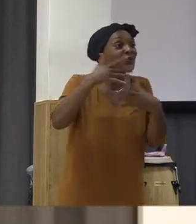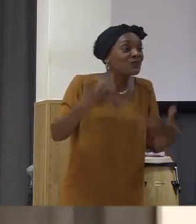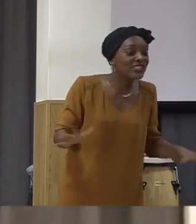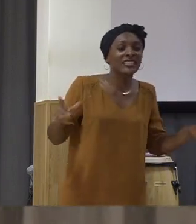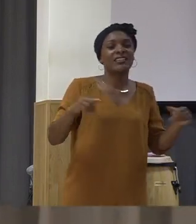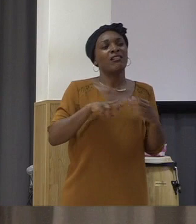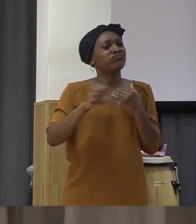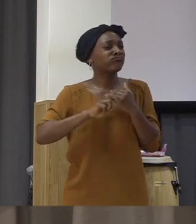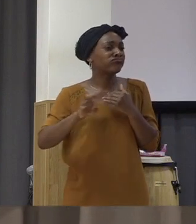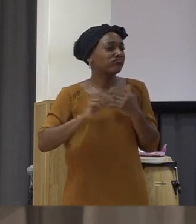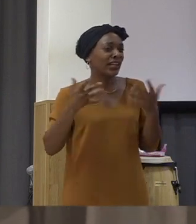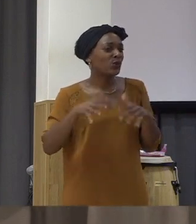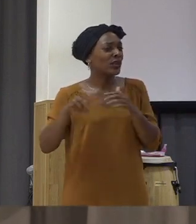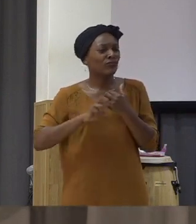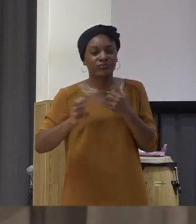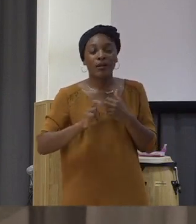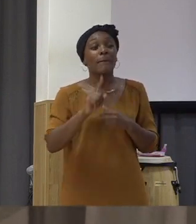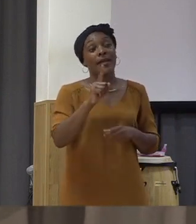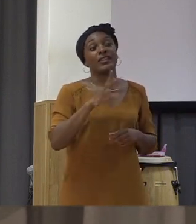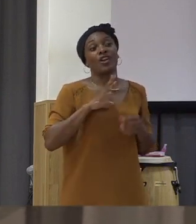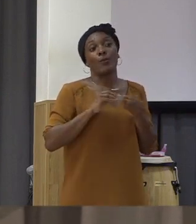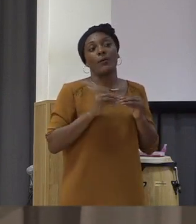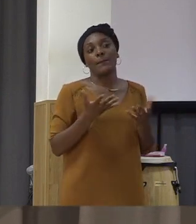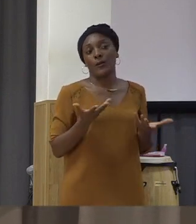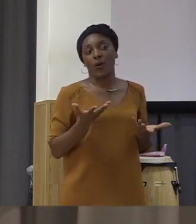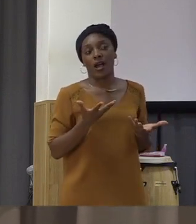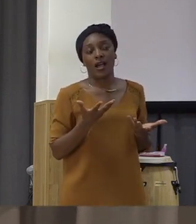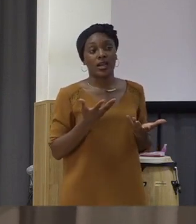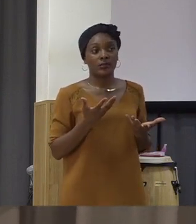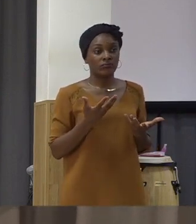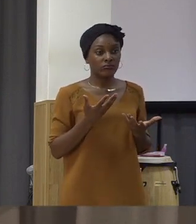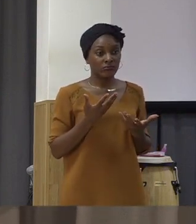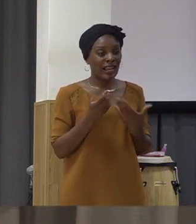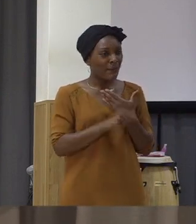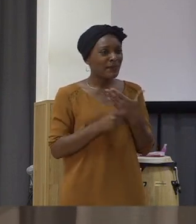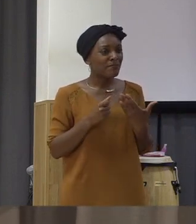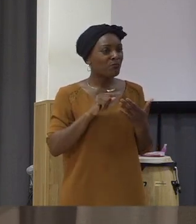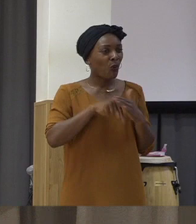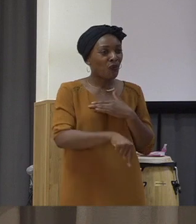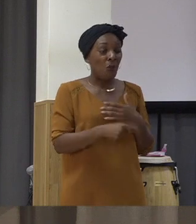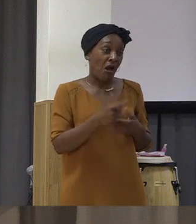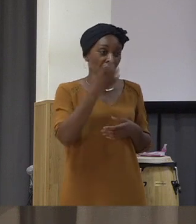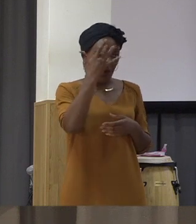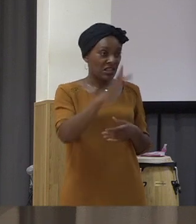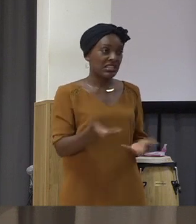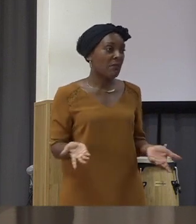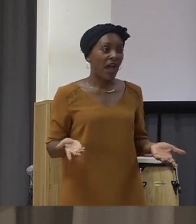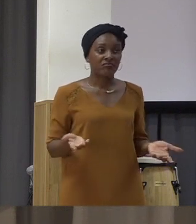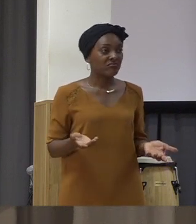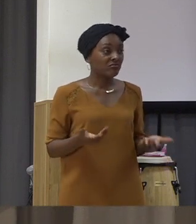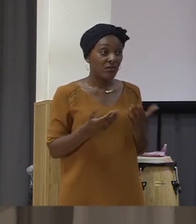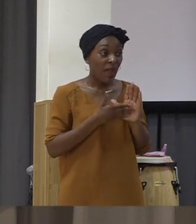à des réunions, mais j'avais un problème, c'est que je ne connaissais rien à la Bible. Je ne connaissais